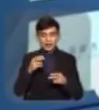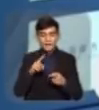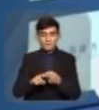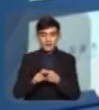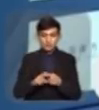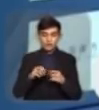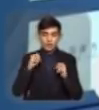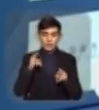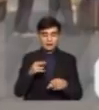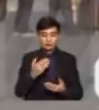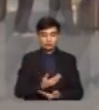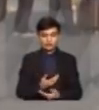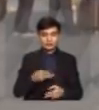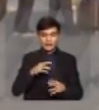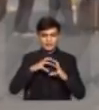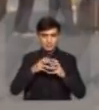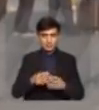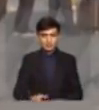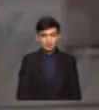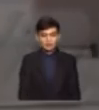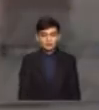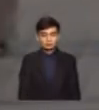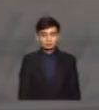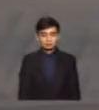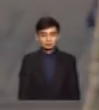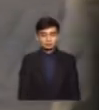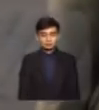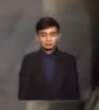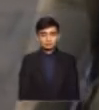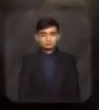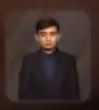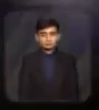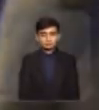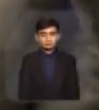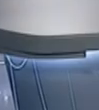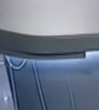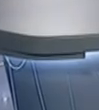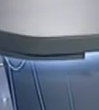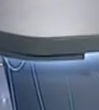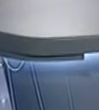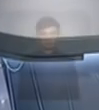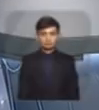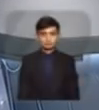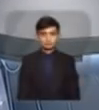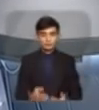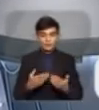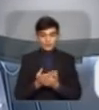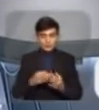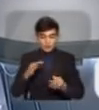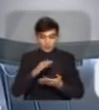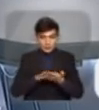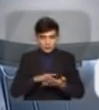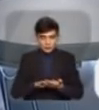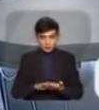коронавирус опасен для жителей планеты. Наталья Райм, Информбюро. Информбюро в эфире.